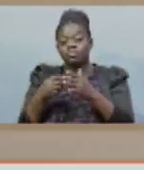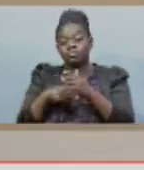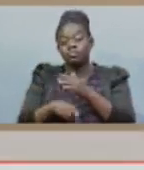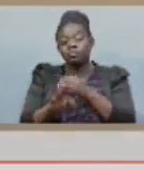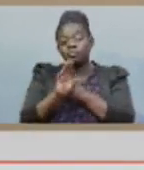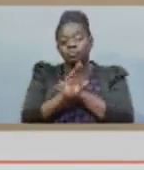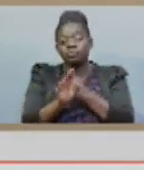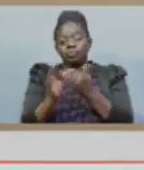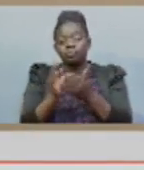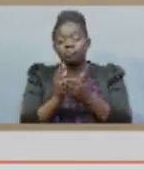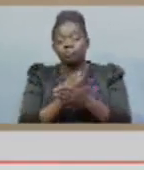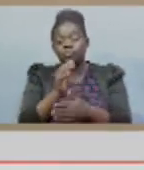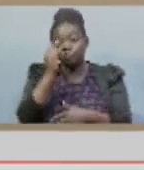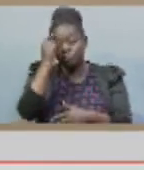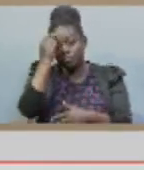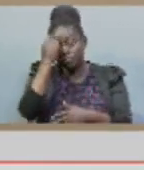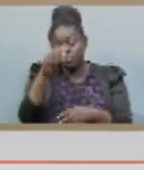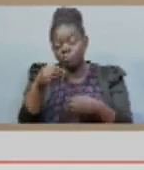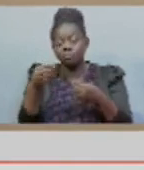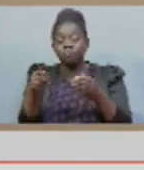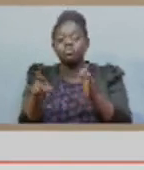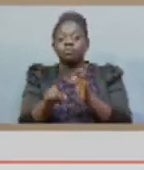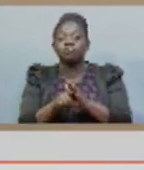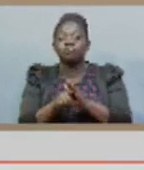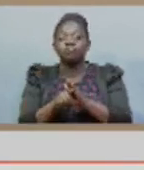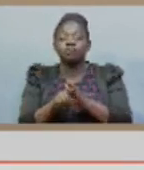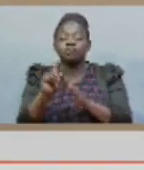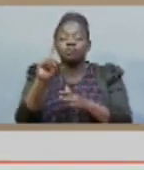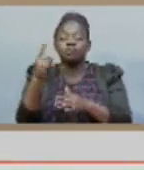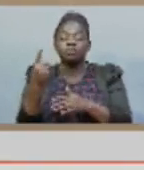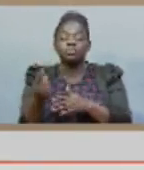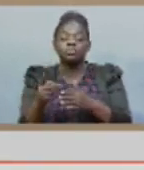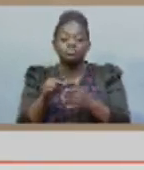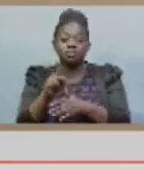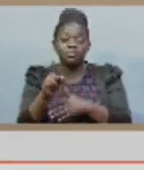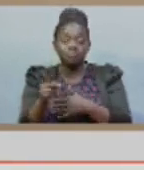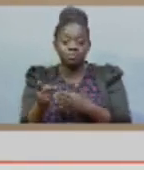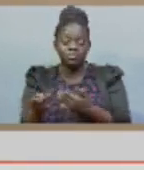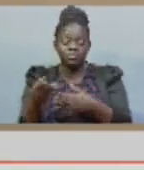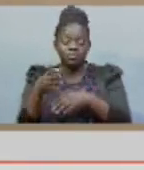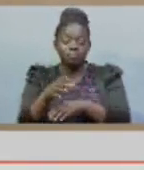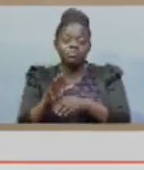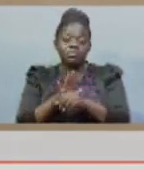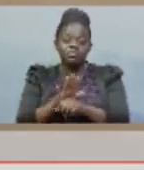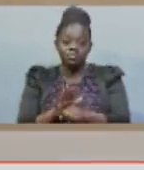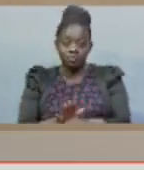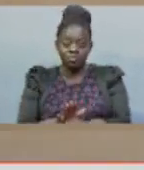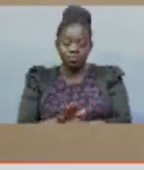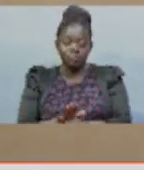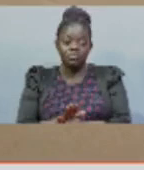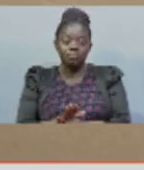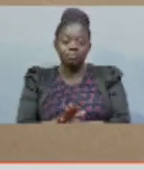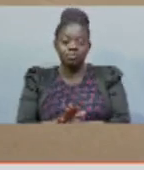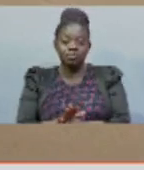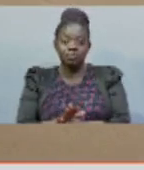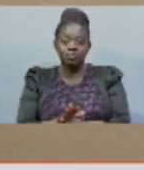mu ggwanga olw'ensonga nti gavumenti yali etaddewo etteeka nti balina okubeera nga basasula okubeera nga babatestinga covid